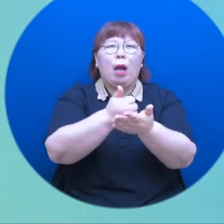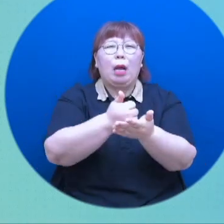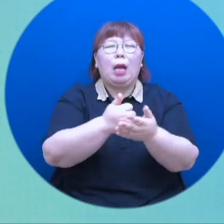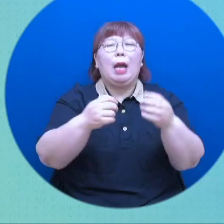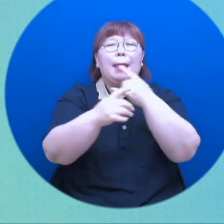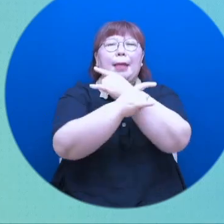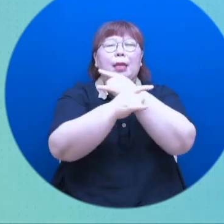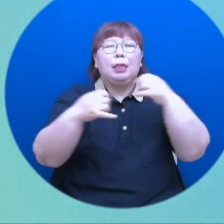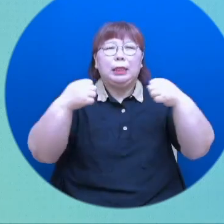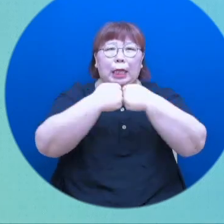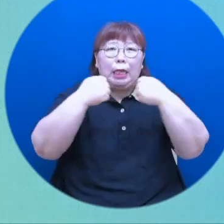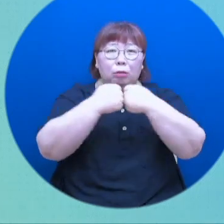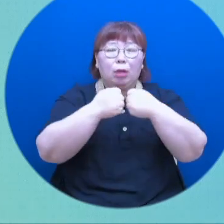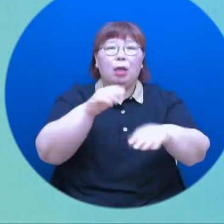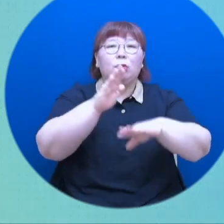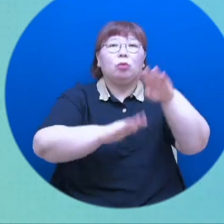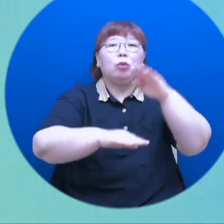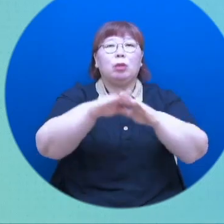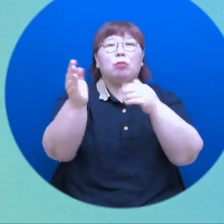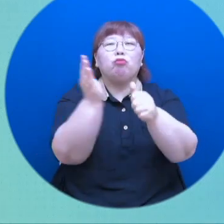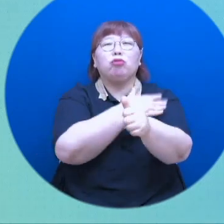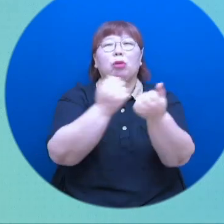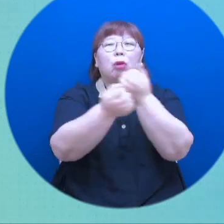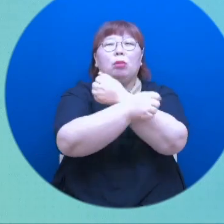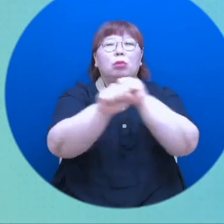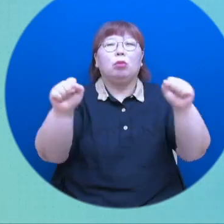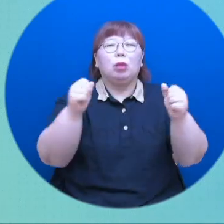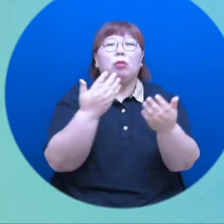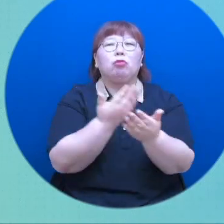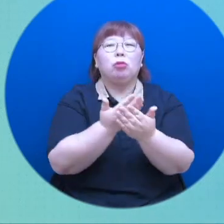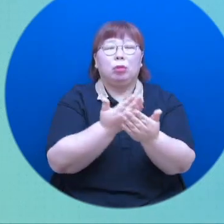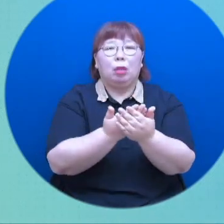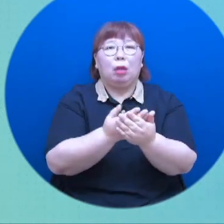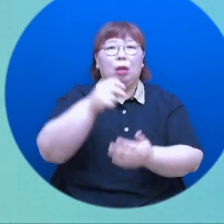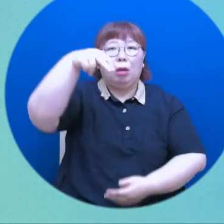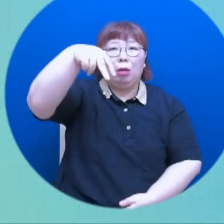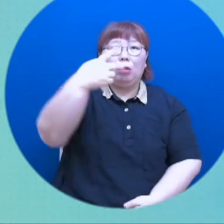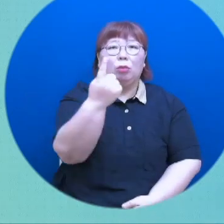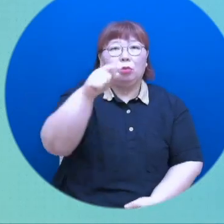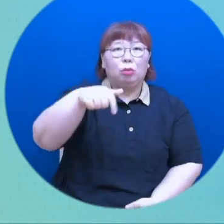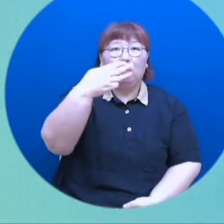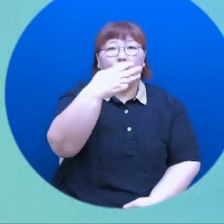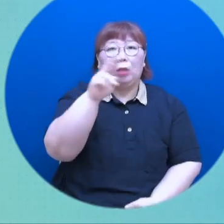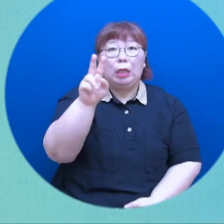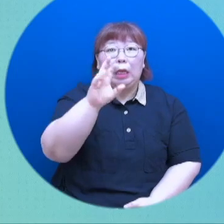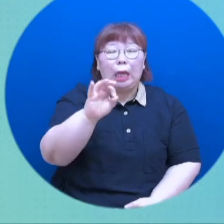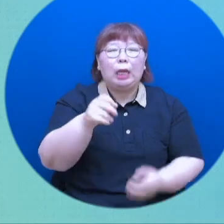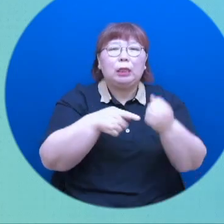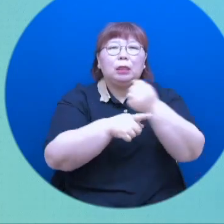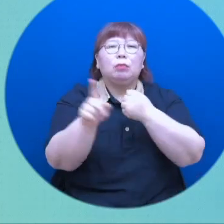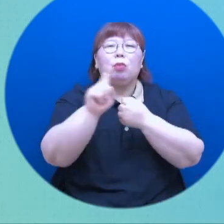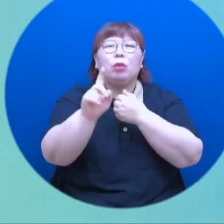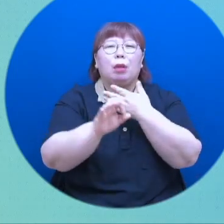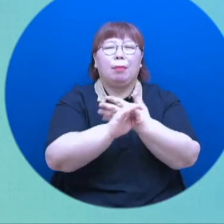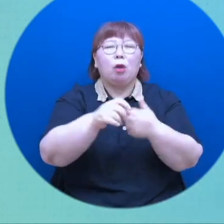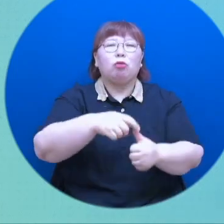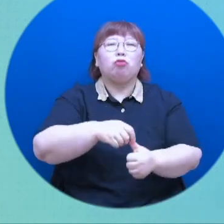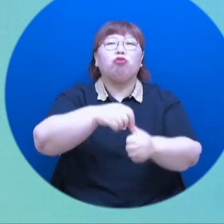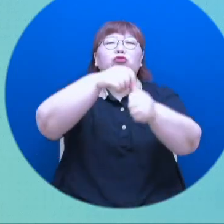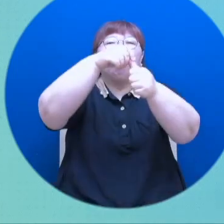그들을 속량해 주신다, 이렇게 말해요. 속량이 무엇인가요? 구원이죠. 속량이